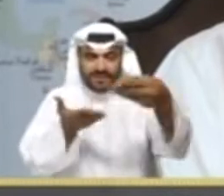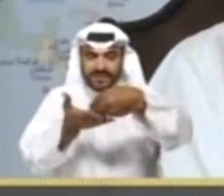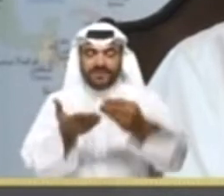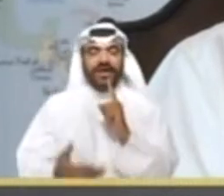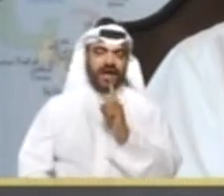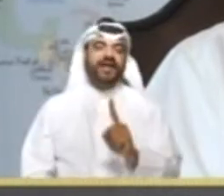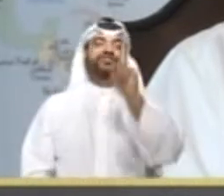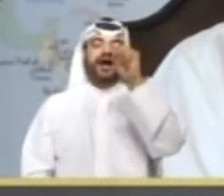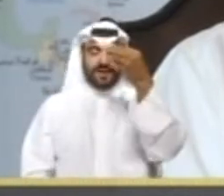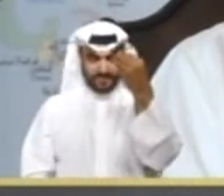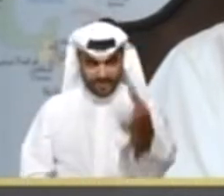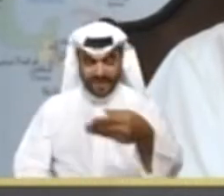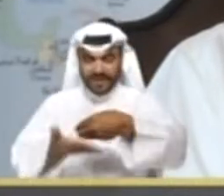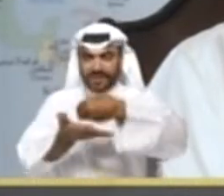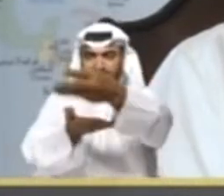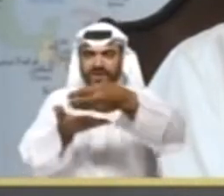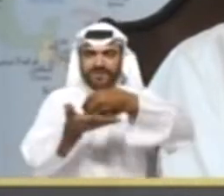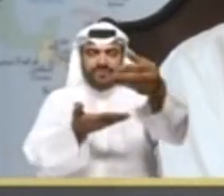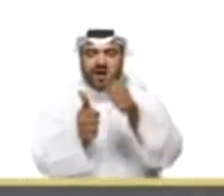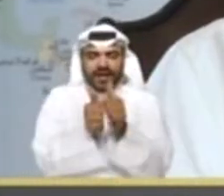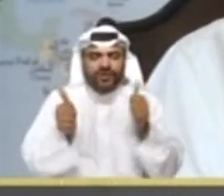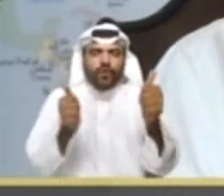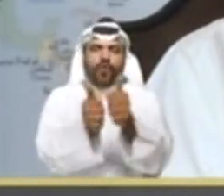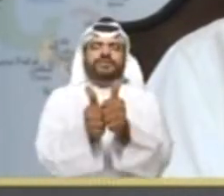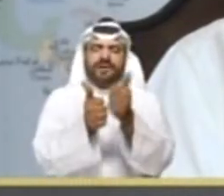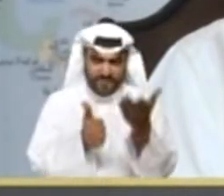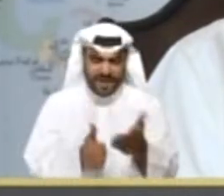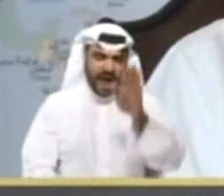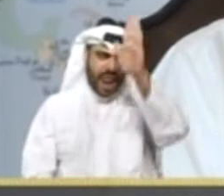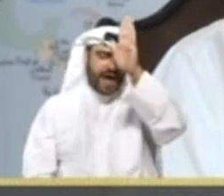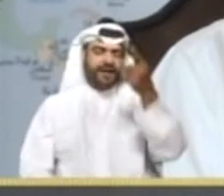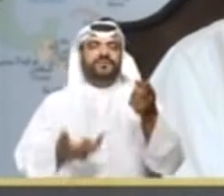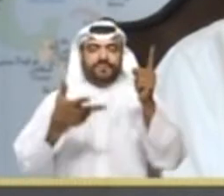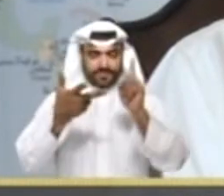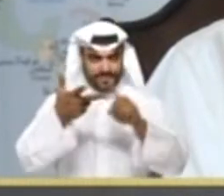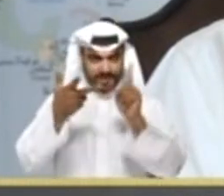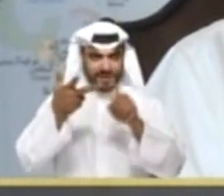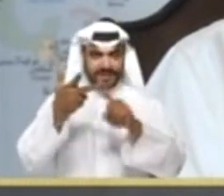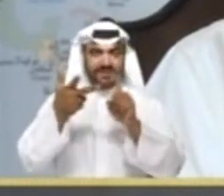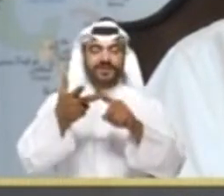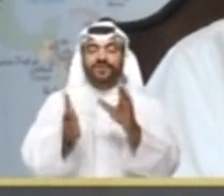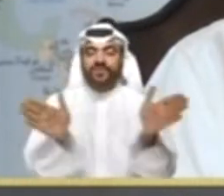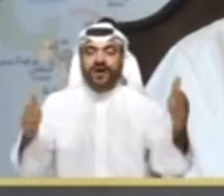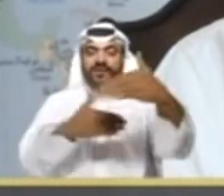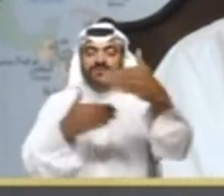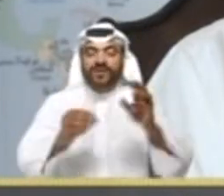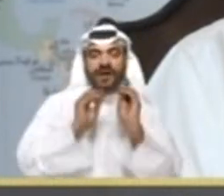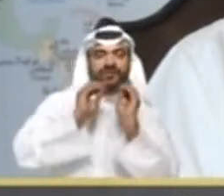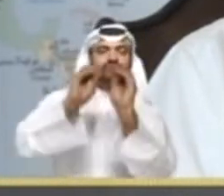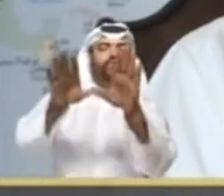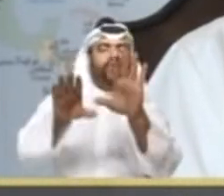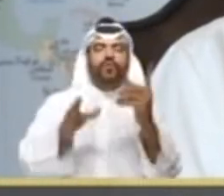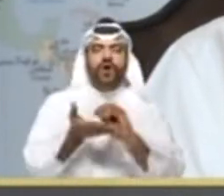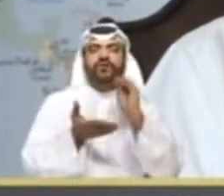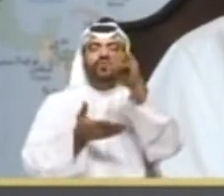الله لتوزيعها للأسر المحتاجة. أيضا هناك مساعدات مواد غذائية في طريقة، في جزء منها